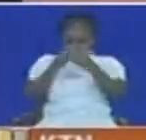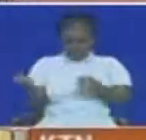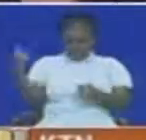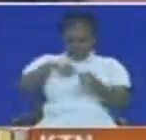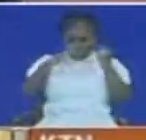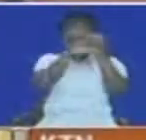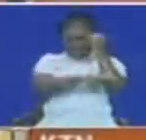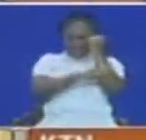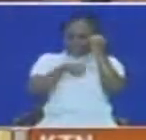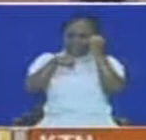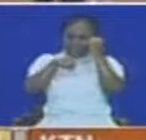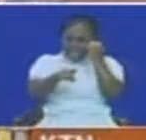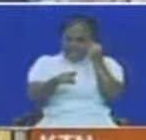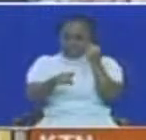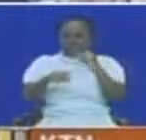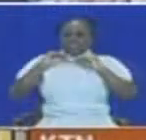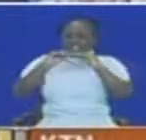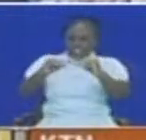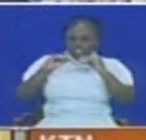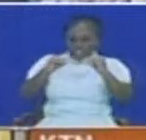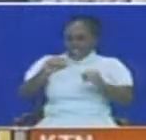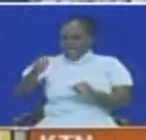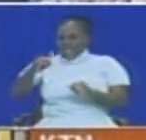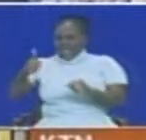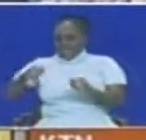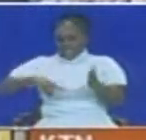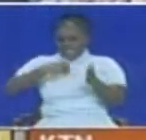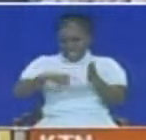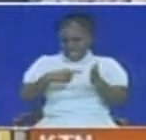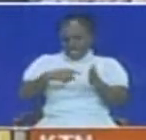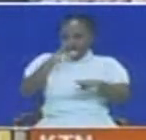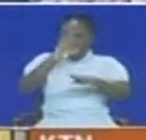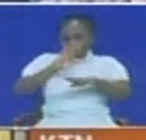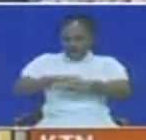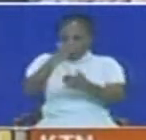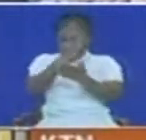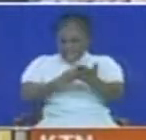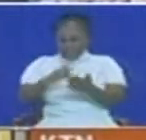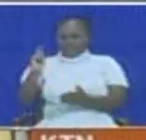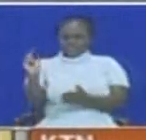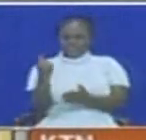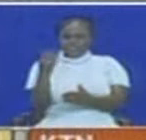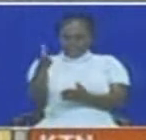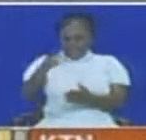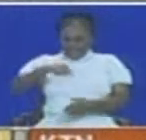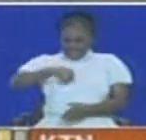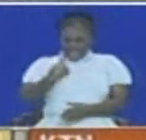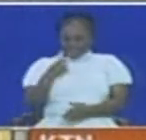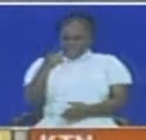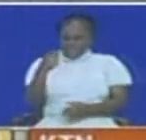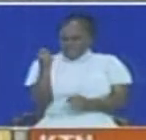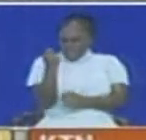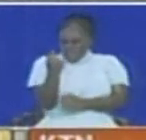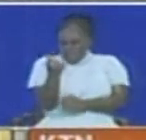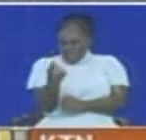baada ya kufanya shughuli ya ukufunzi nchini Sierra Leone kwa niaba ya Arsenal. Ziara yake hapa nchini ni ya kibinafsi na ni ya siku chache